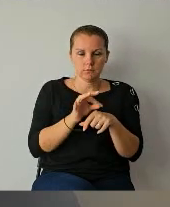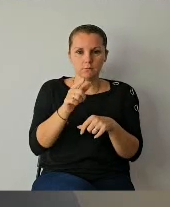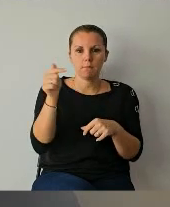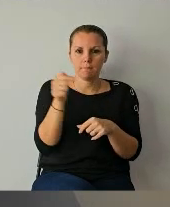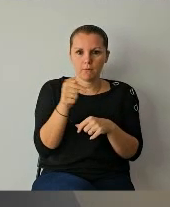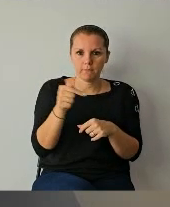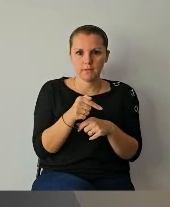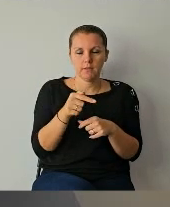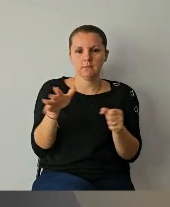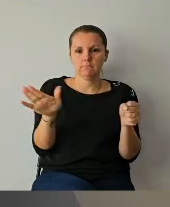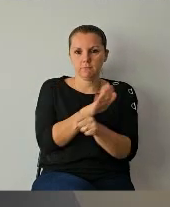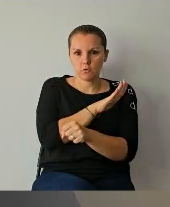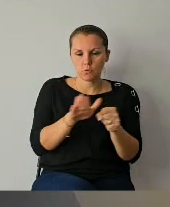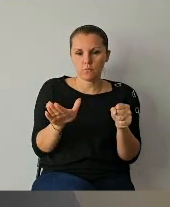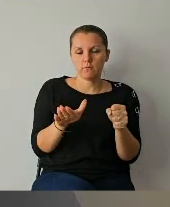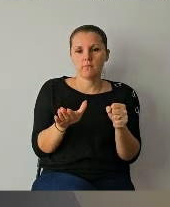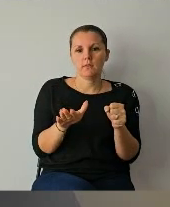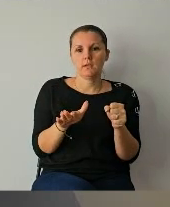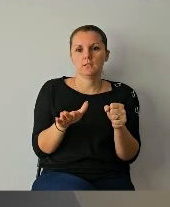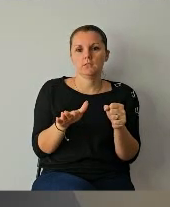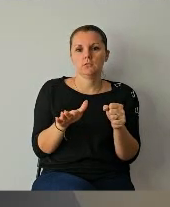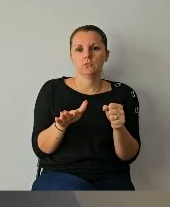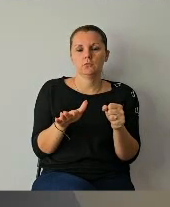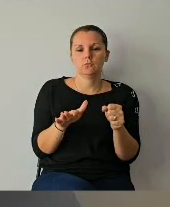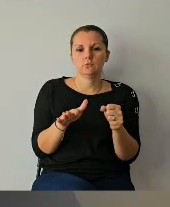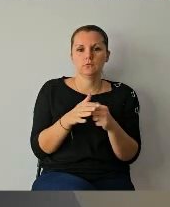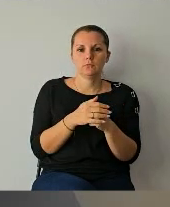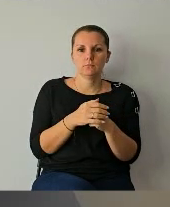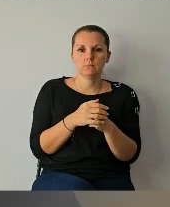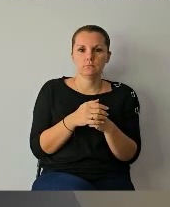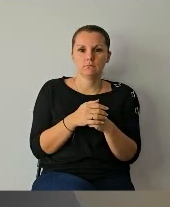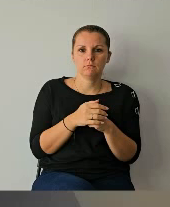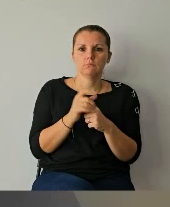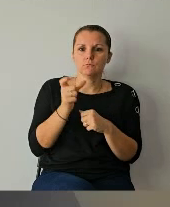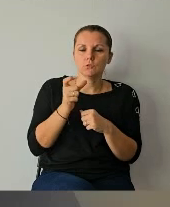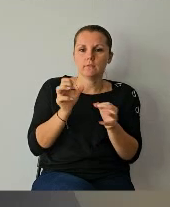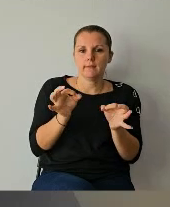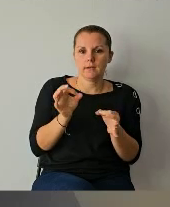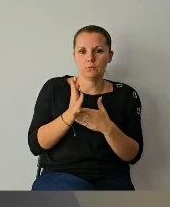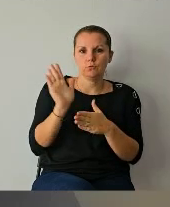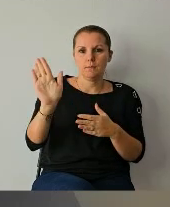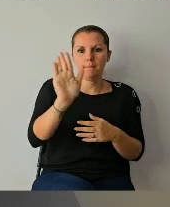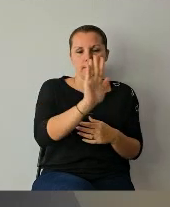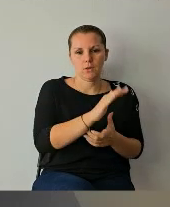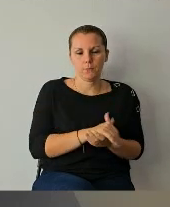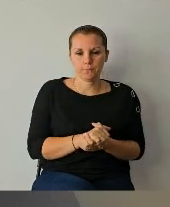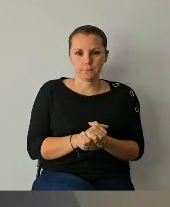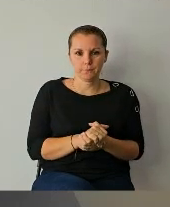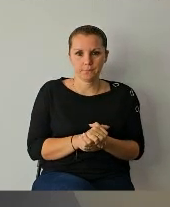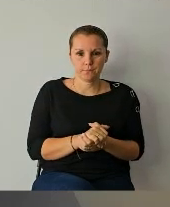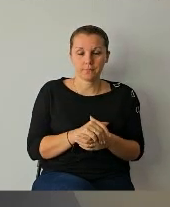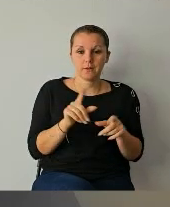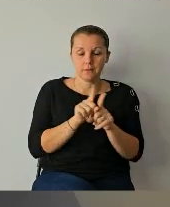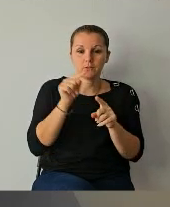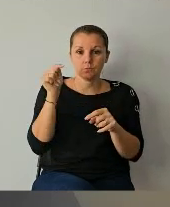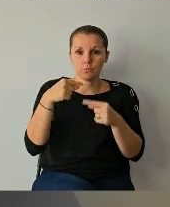im kompensować właśnie troszeczkę to, co tam mają. Też trzeba jeszcze też powiedzieć